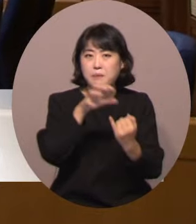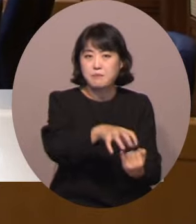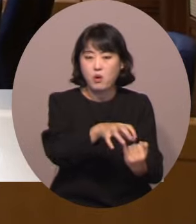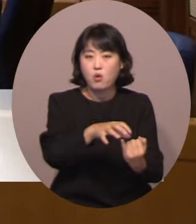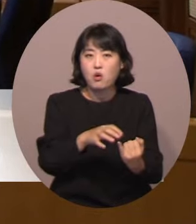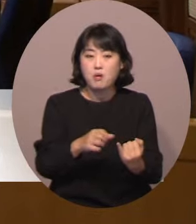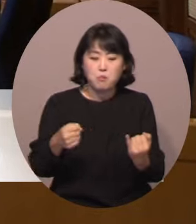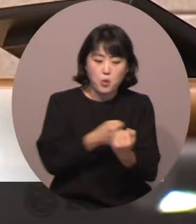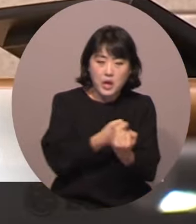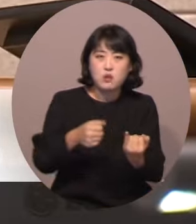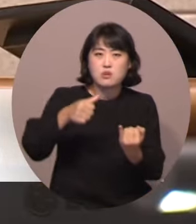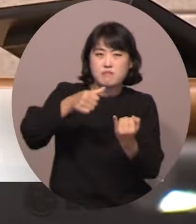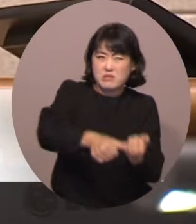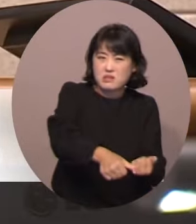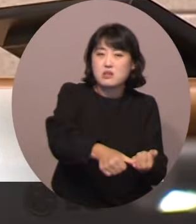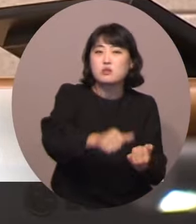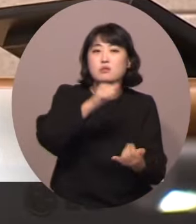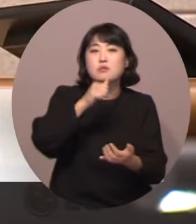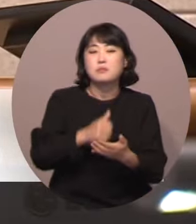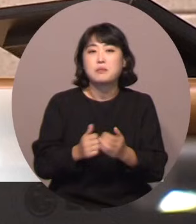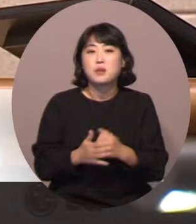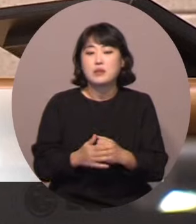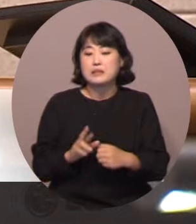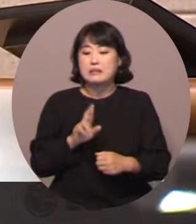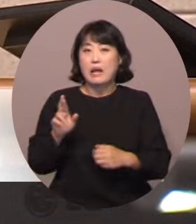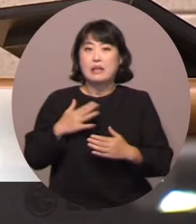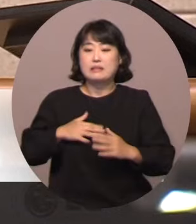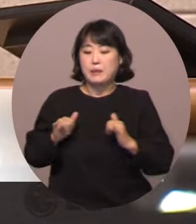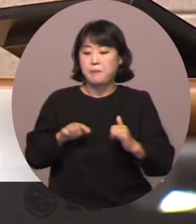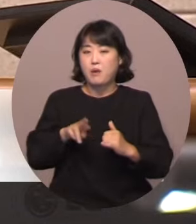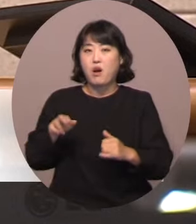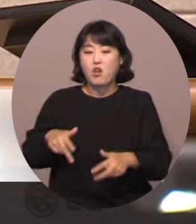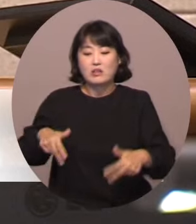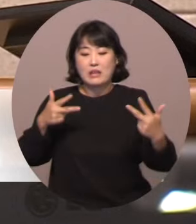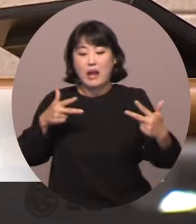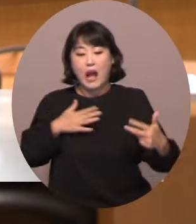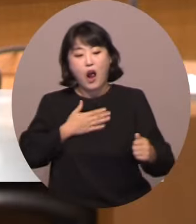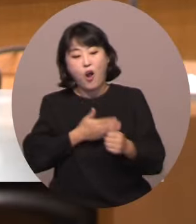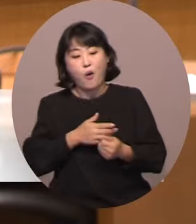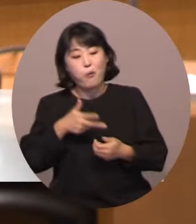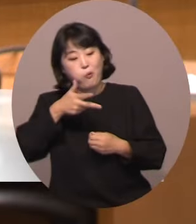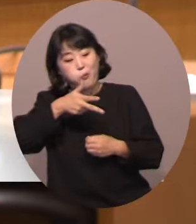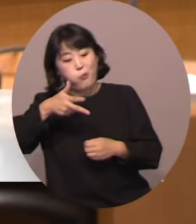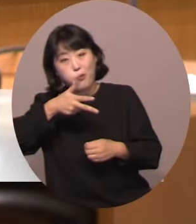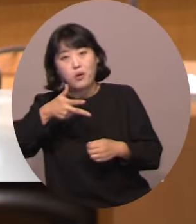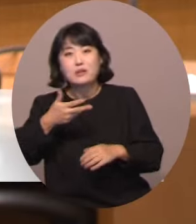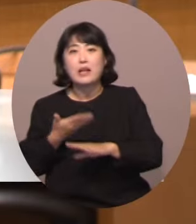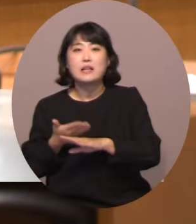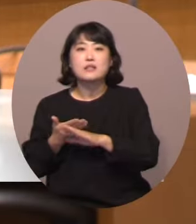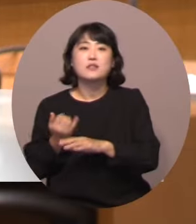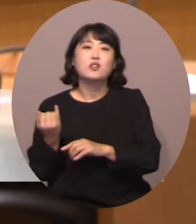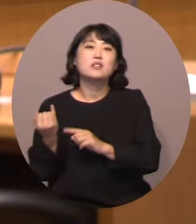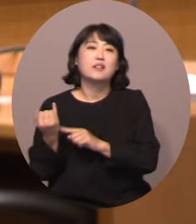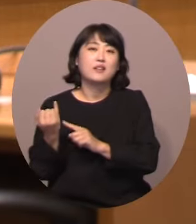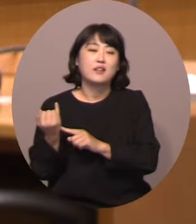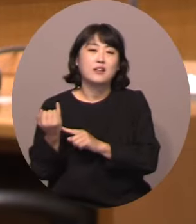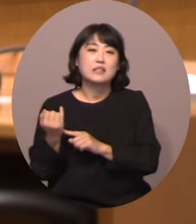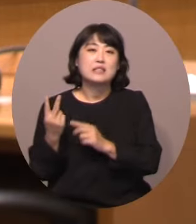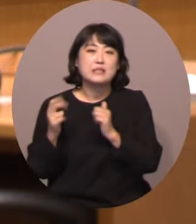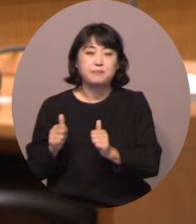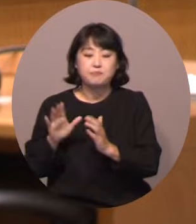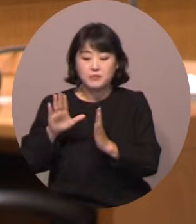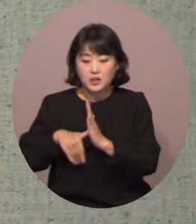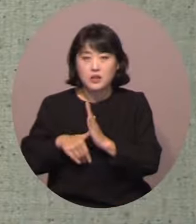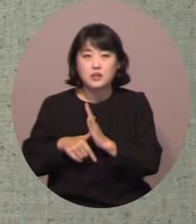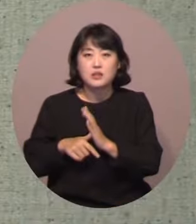저지른 혐의로 기소됐으며이를 지인과 영상 통화로 중계한 주범인 또 다른 10대 은 2심에서